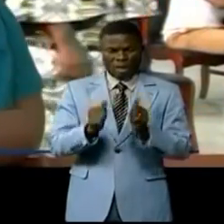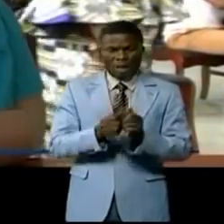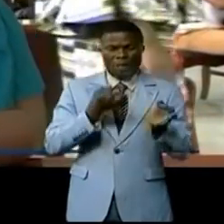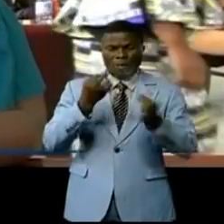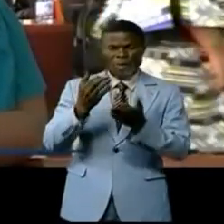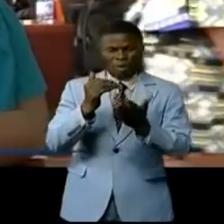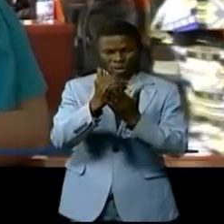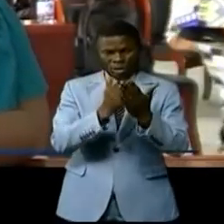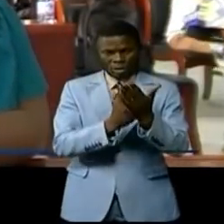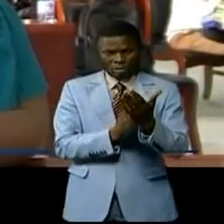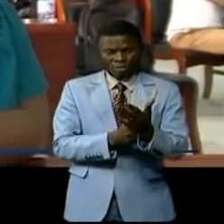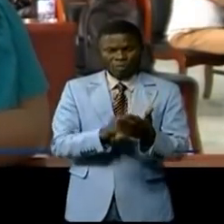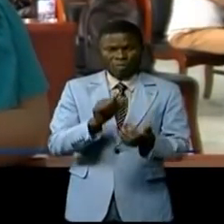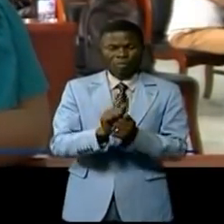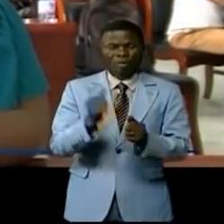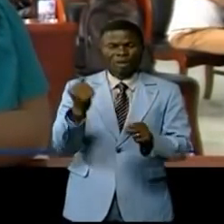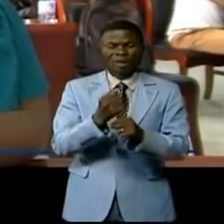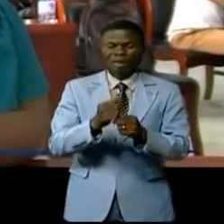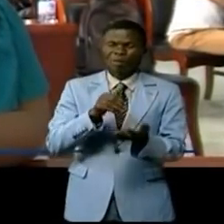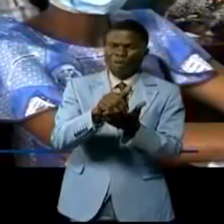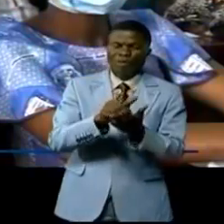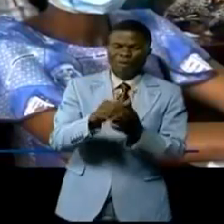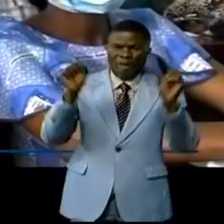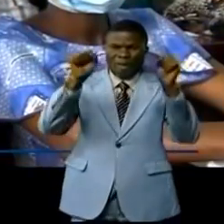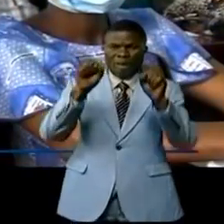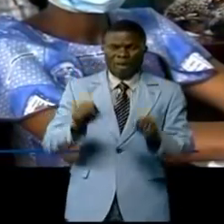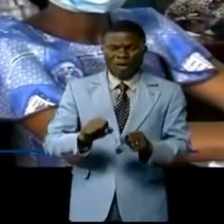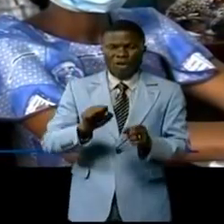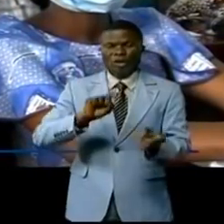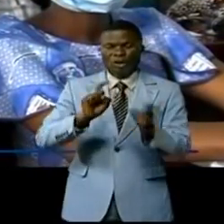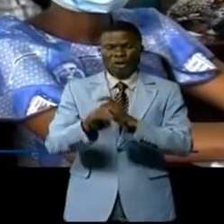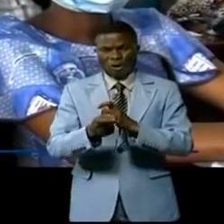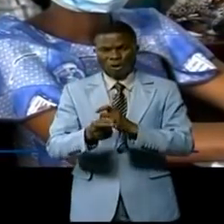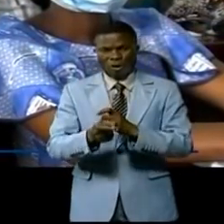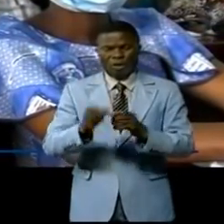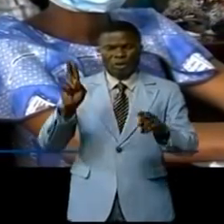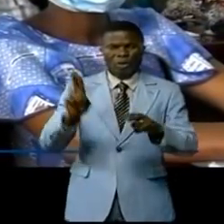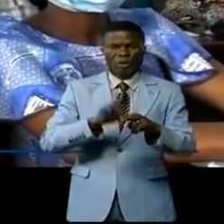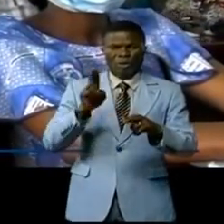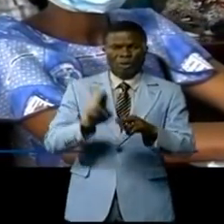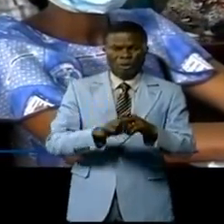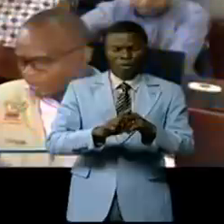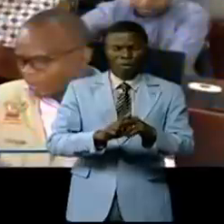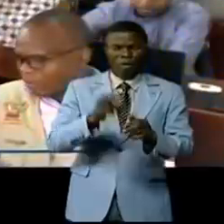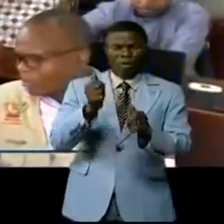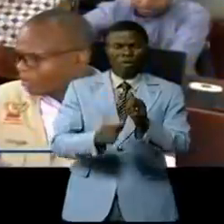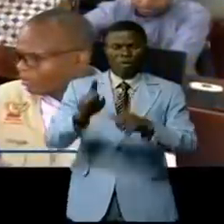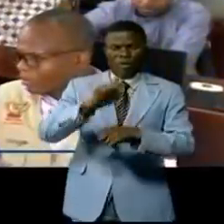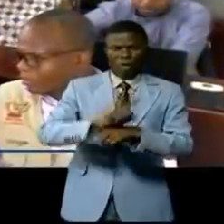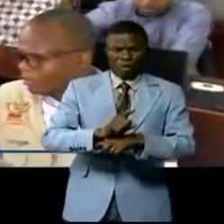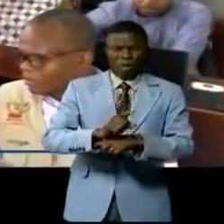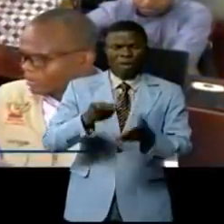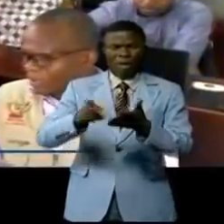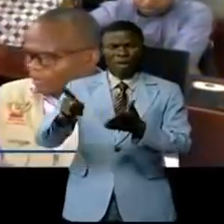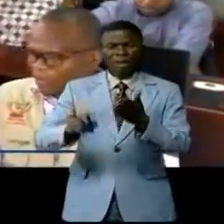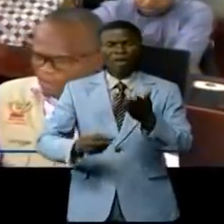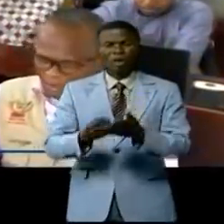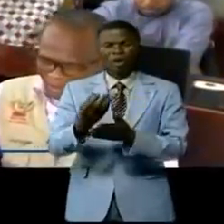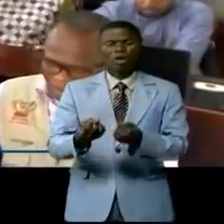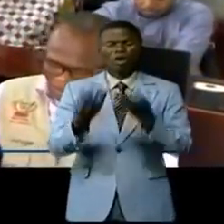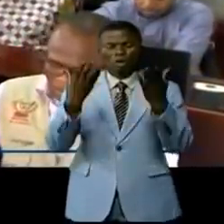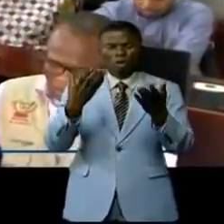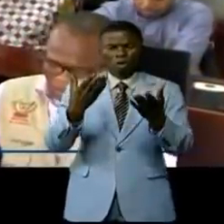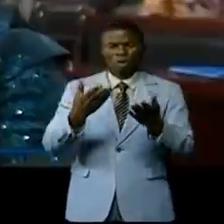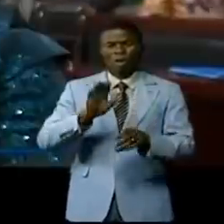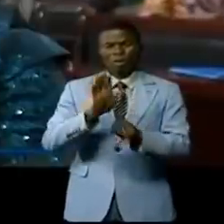que le faible fonctionnement du système de référence, l'application partielle de la tarification forfaitaire et tant